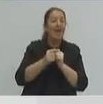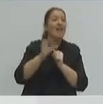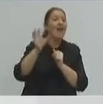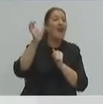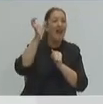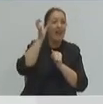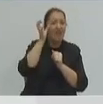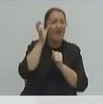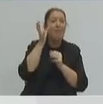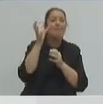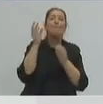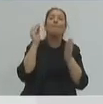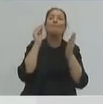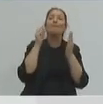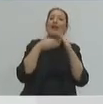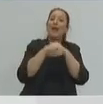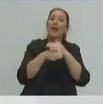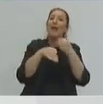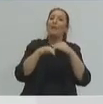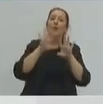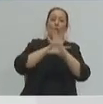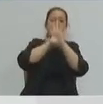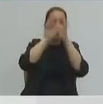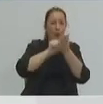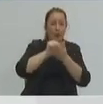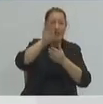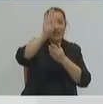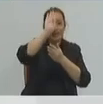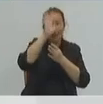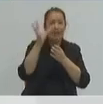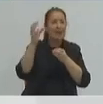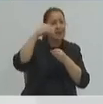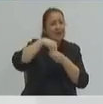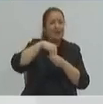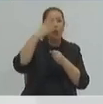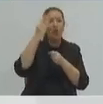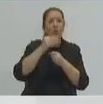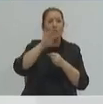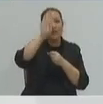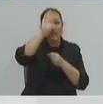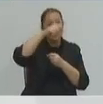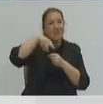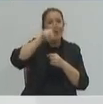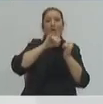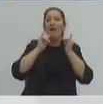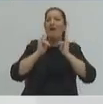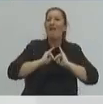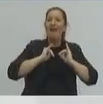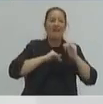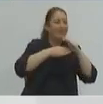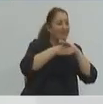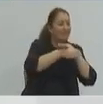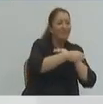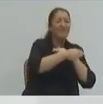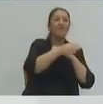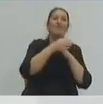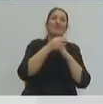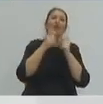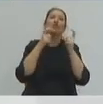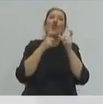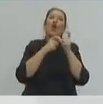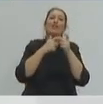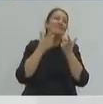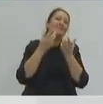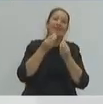kavramlara girmeden bütün İstanbulluyu kapsayacak, bütün İstanbul'un rahatça girip çıkabileceği sosyal tesisler olması